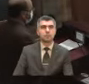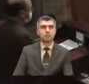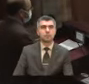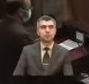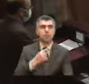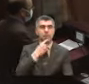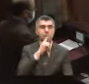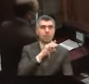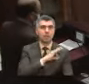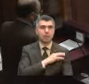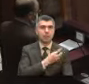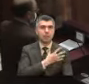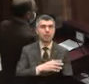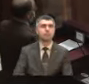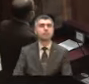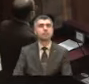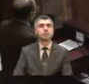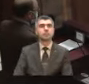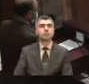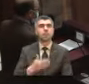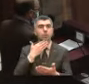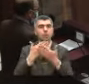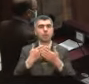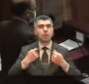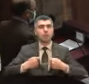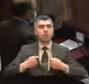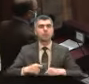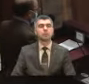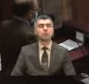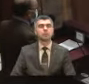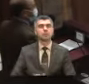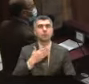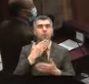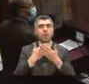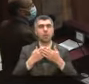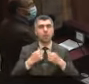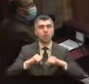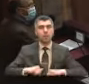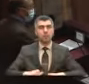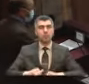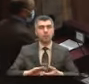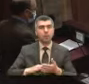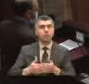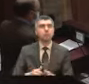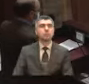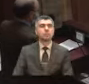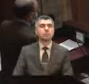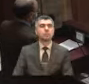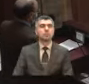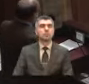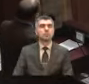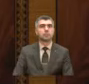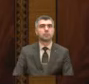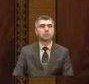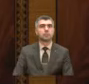بسم الله الرحمن الرحيم. شكرا السيدة الرئيسة المحترمة، السيد الوزير المحترم، سيدة والسادة النواب المحترمين.